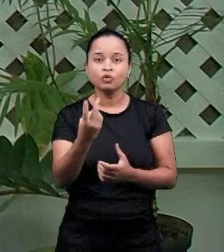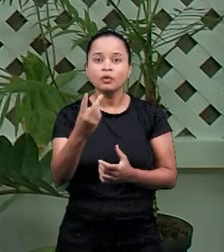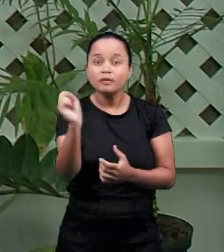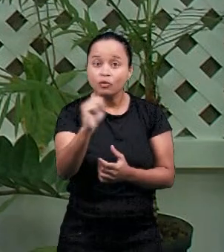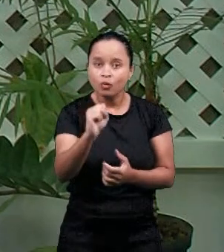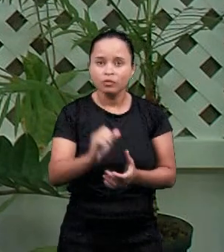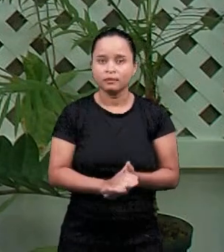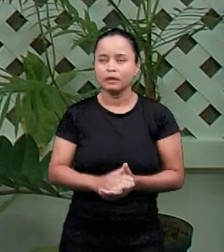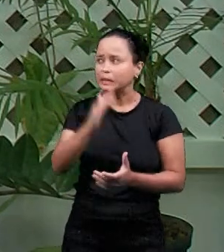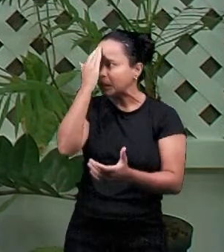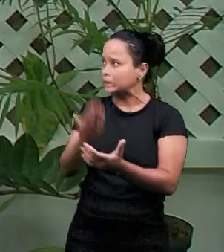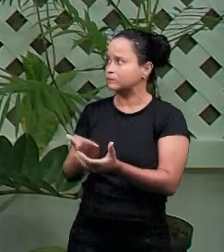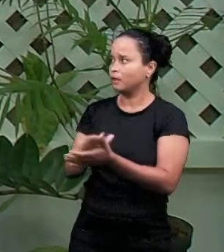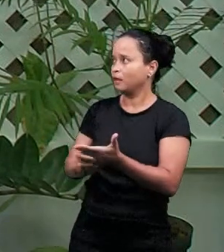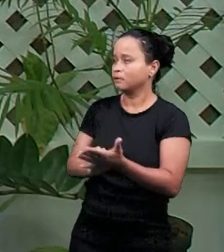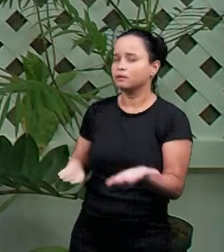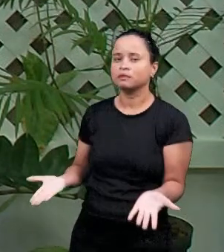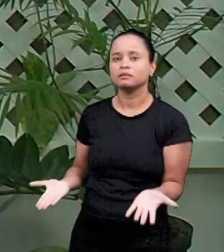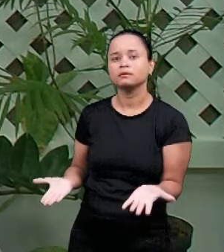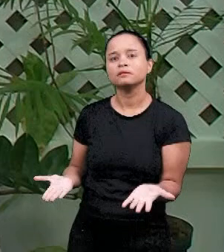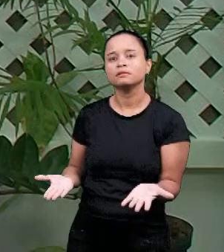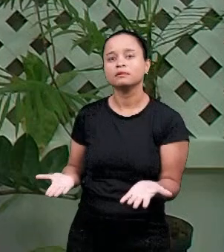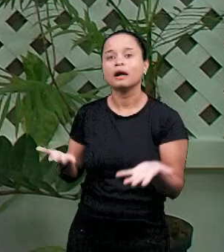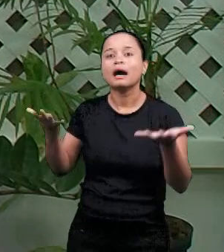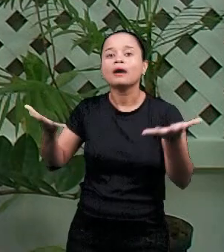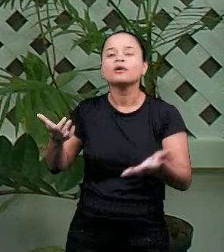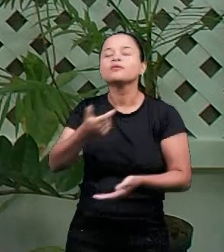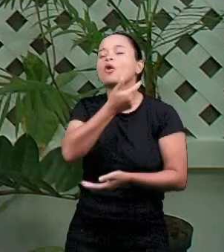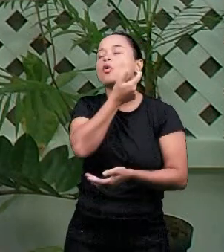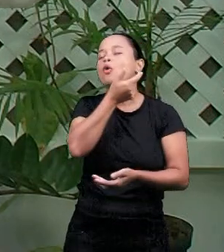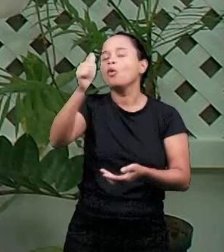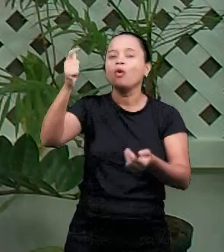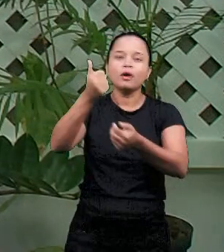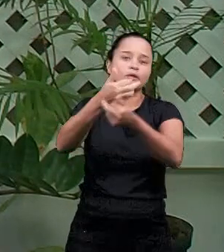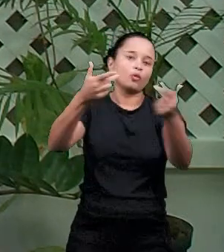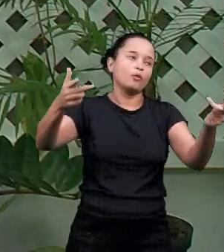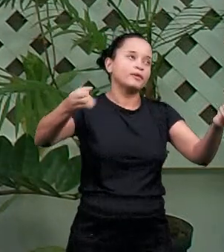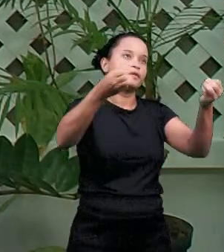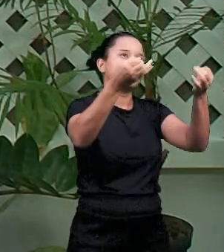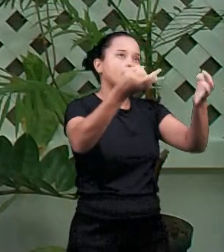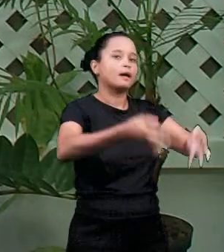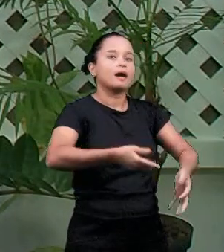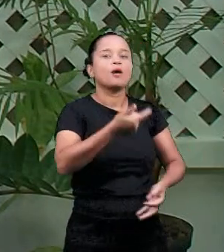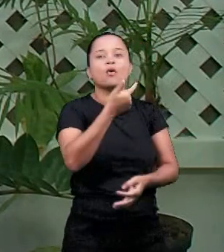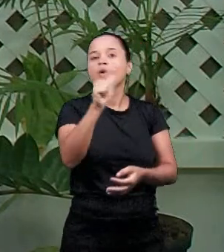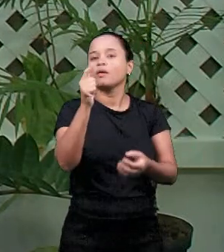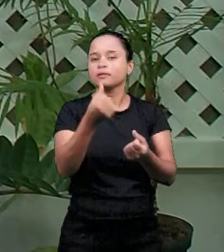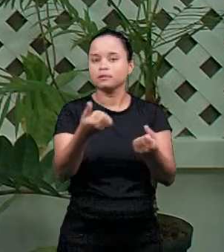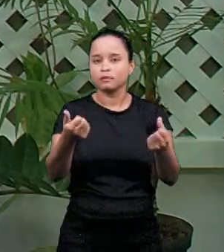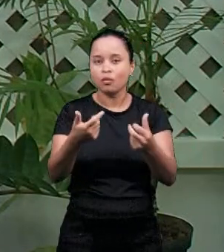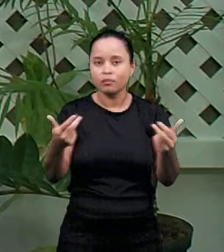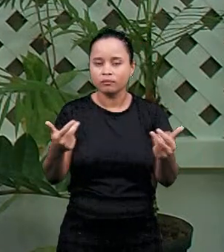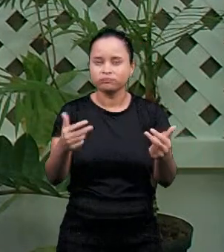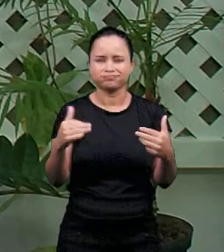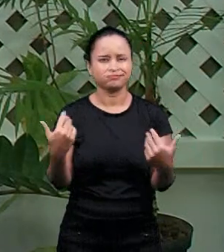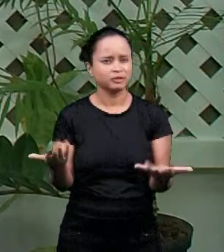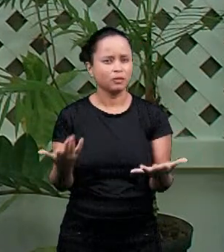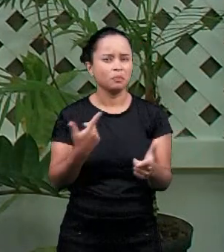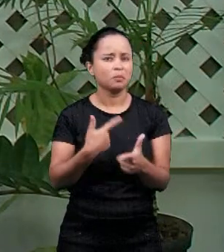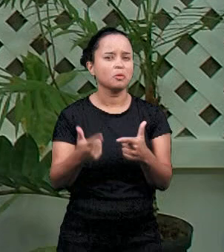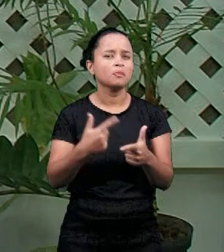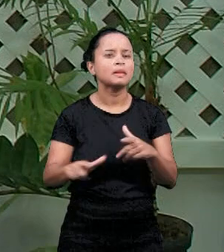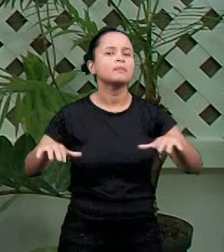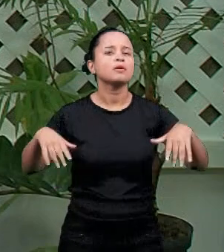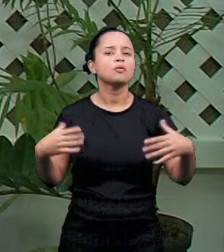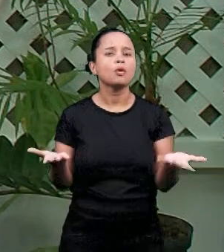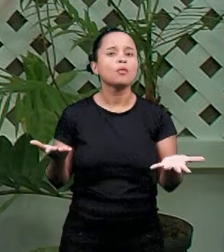plus rien de cela. Maintenant, vous avez une autre chose pour expliquer. Donc, quel est le problème? Cela se fait,